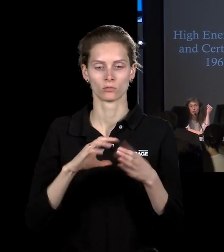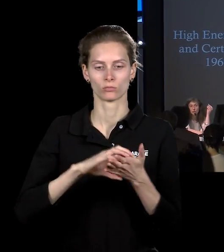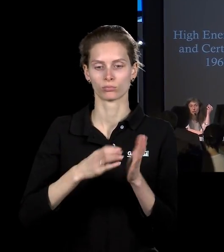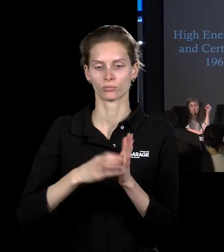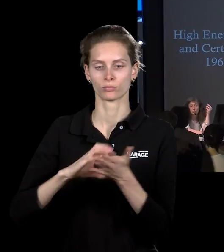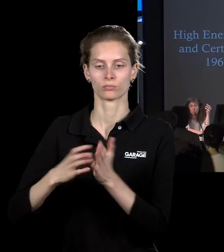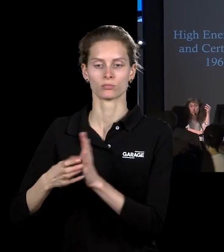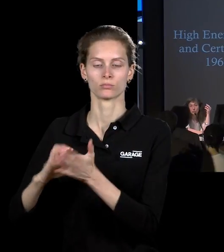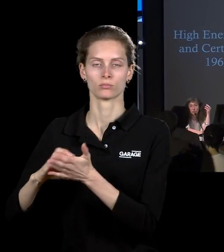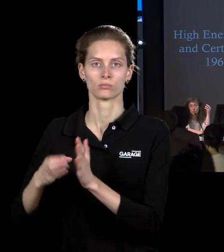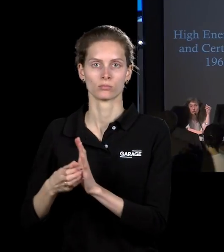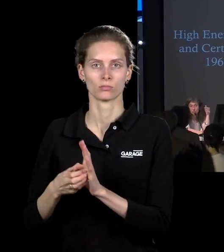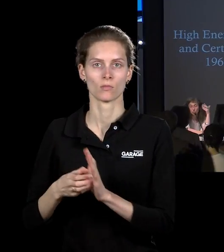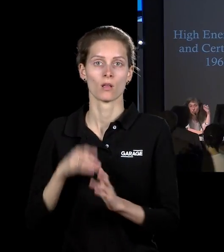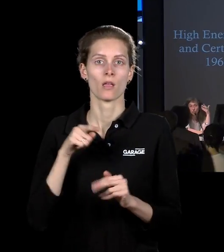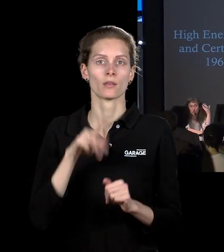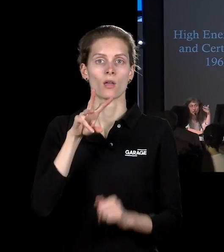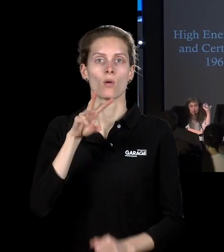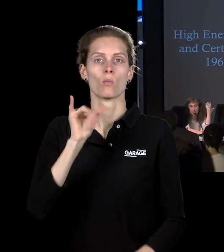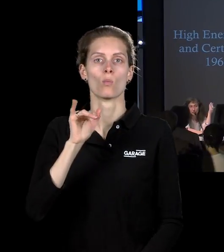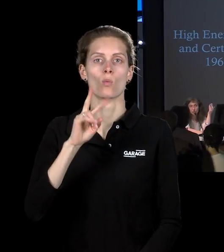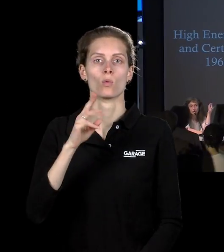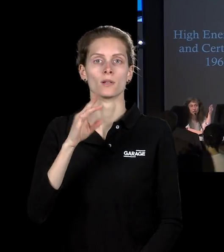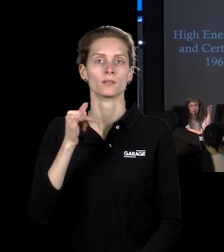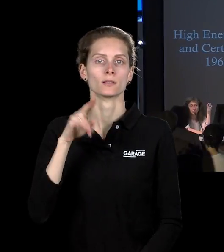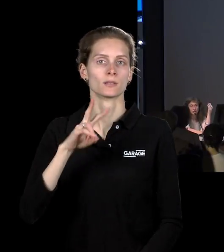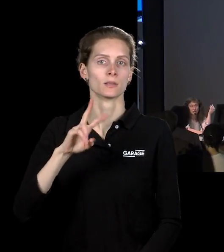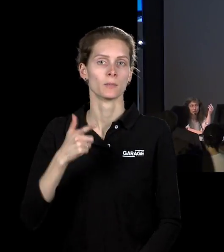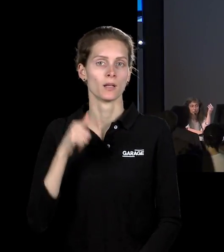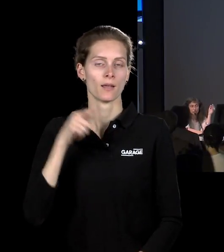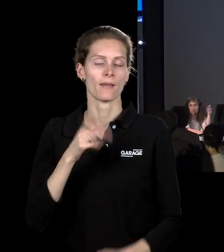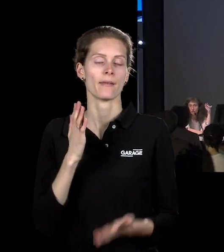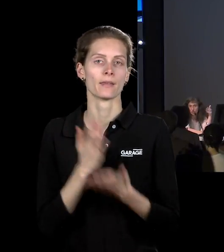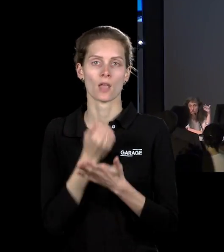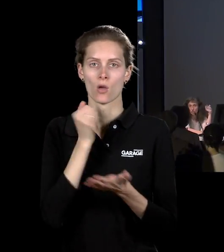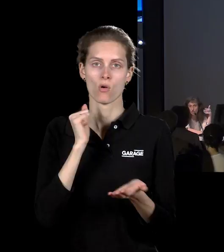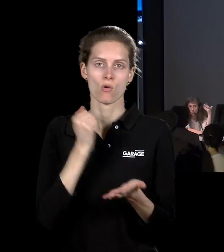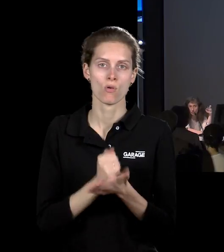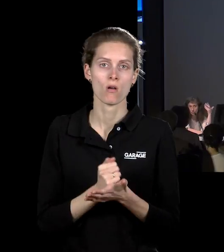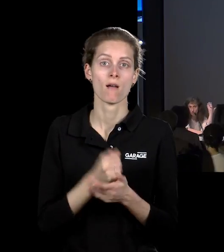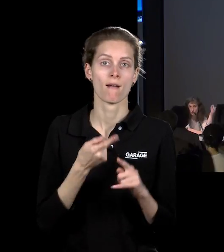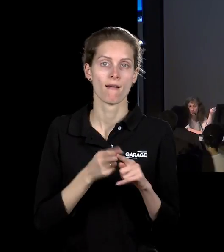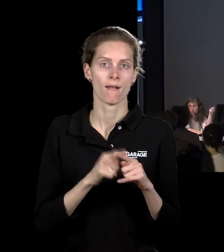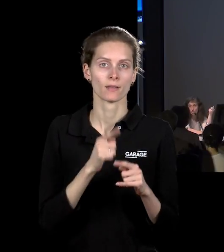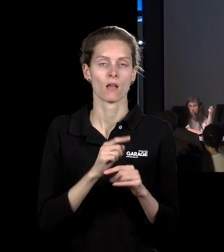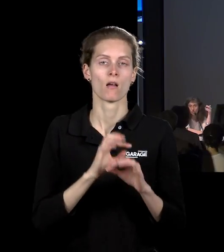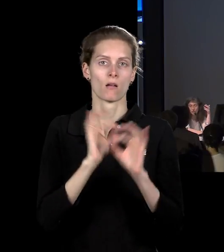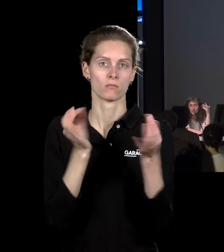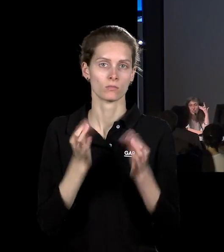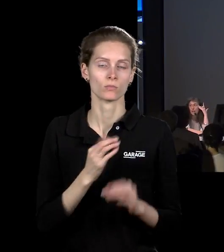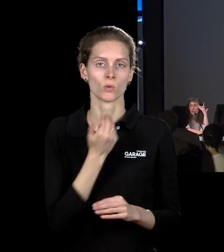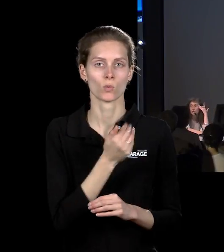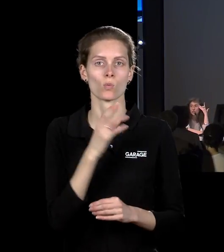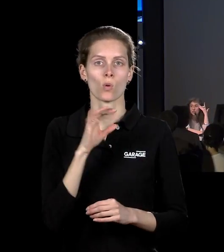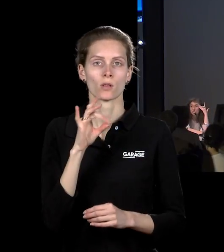единственное в своем роде, это мультипль, то есть это брусков бесконечная серия. У них есть сертификат, который заверяет, что да, это является произведением Уолтера де